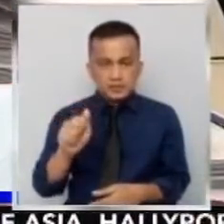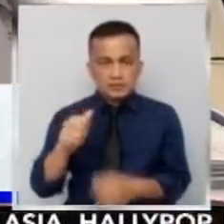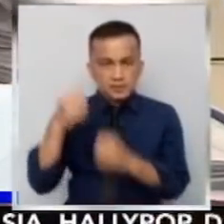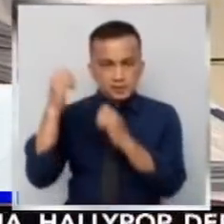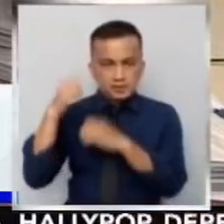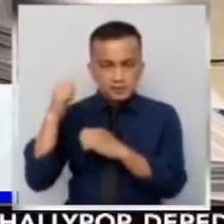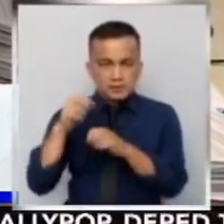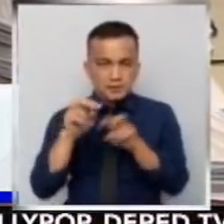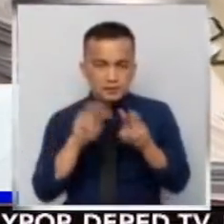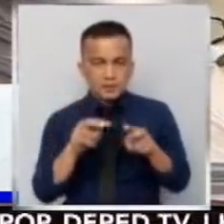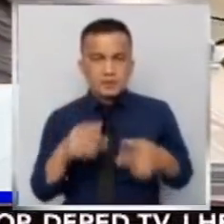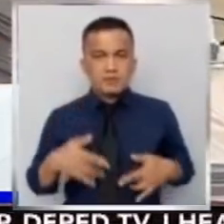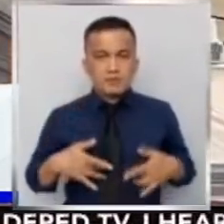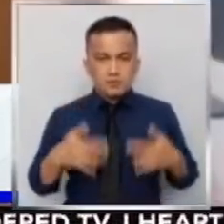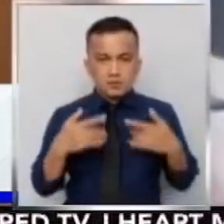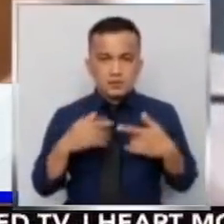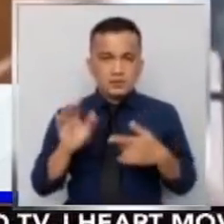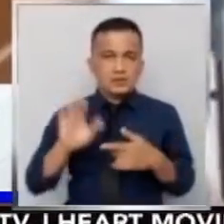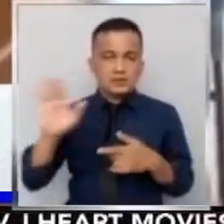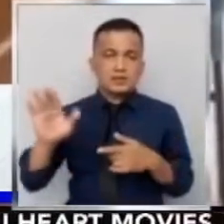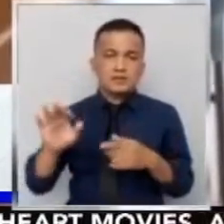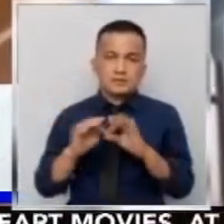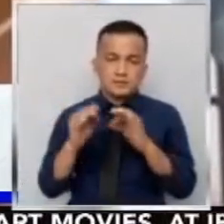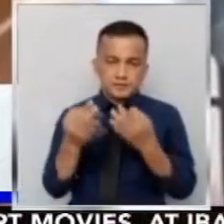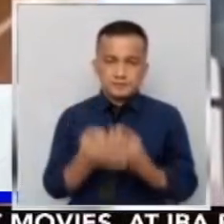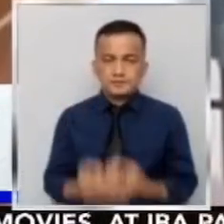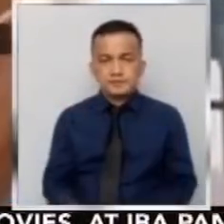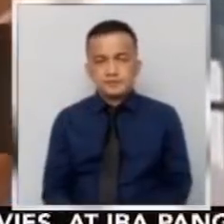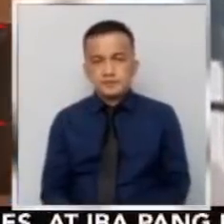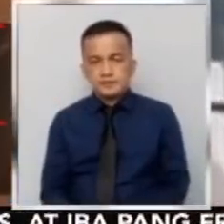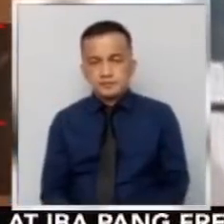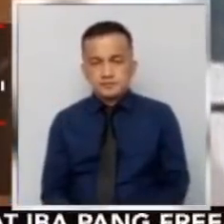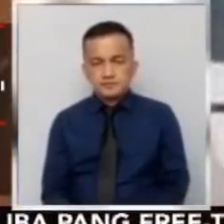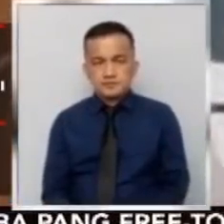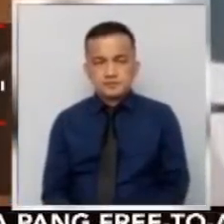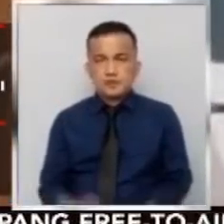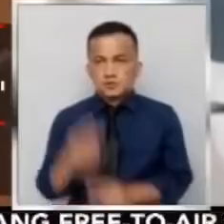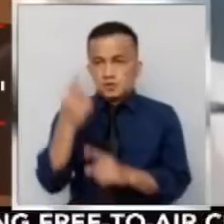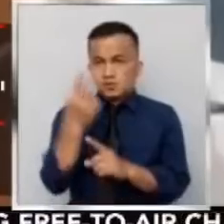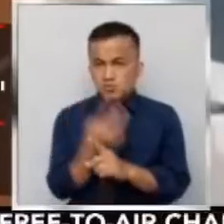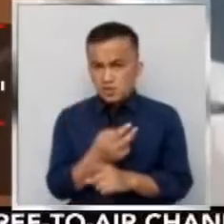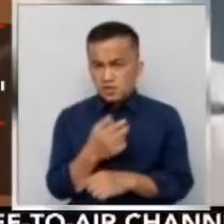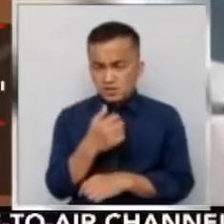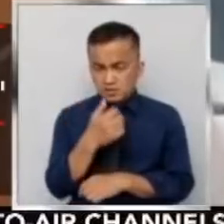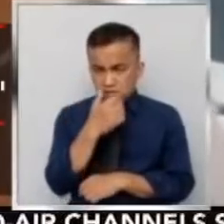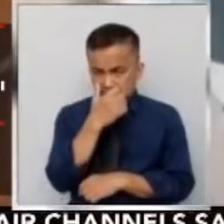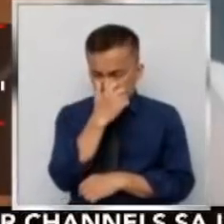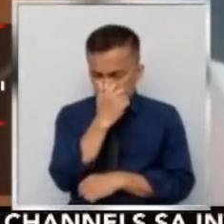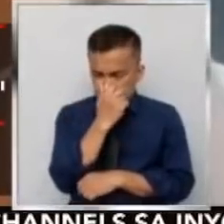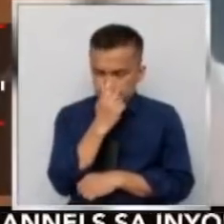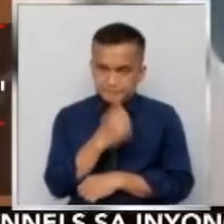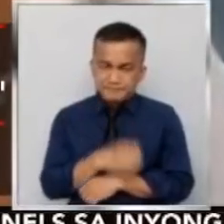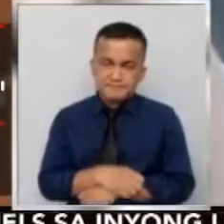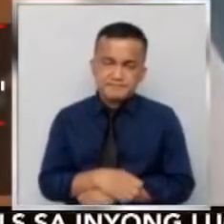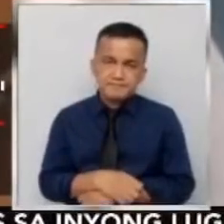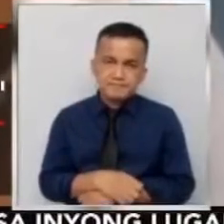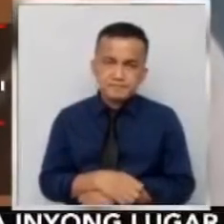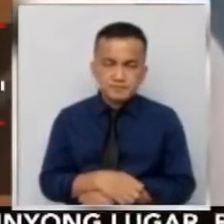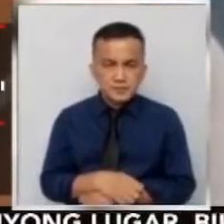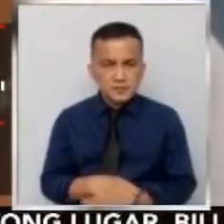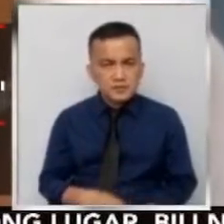buhay ang mga mahal sa buhay. Dalawang buwan na. Aha. Kaya napasalamat din ako